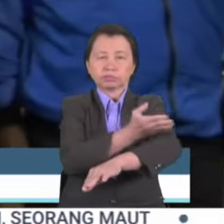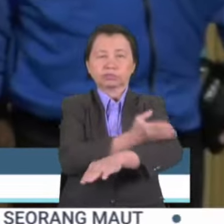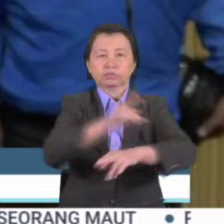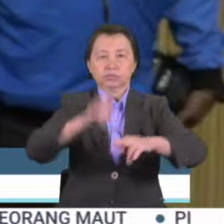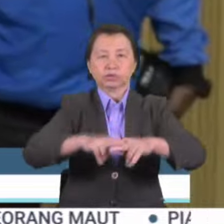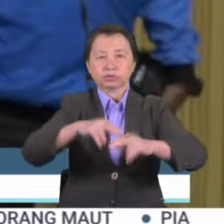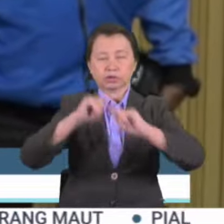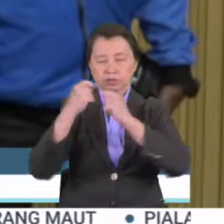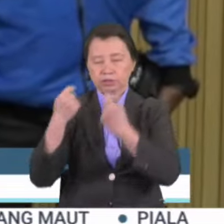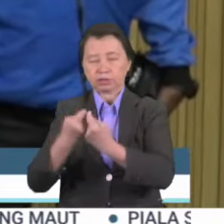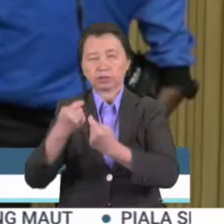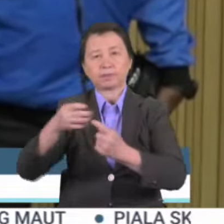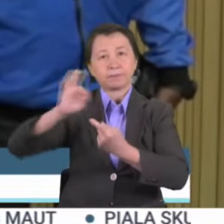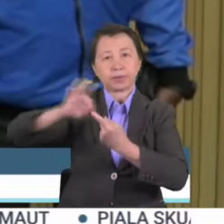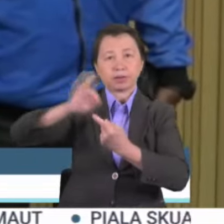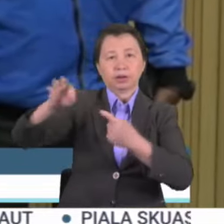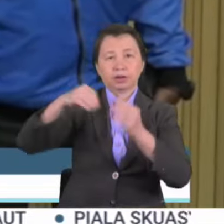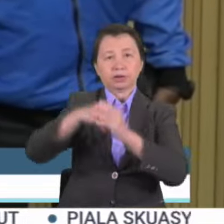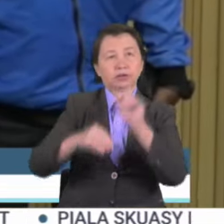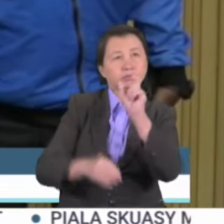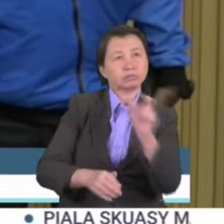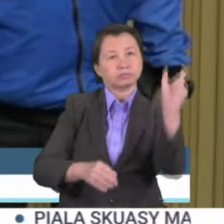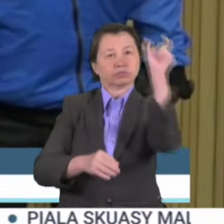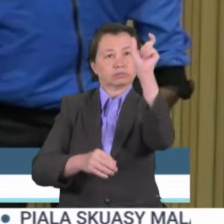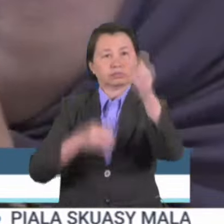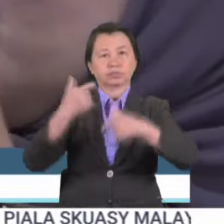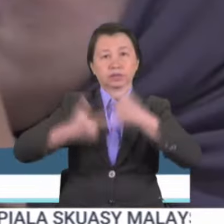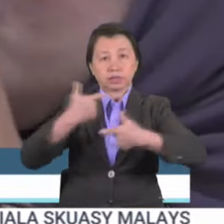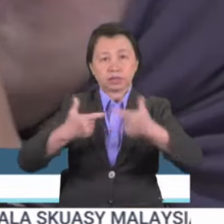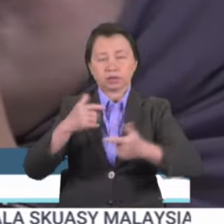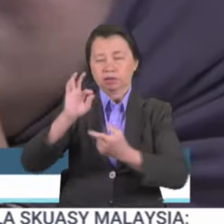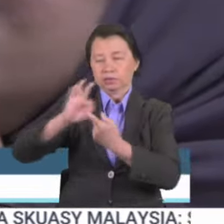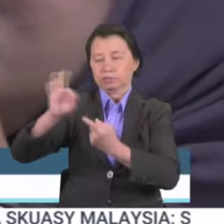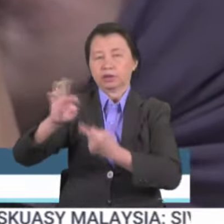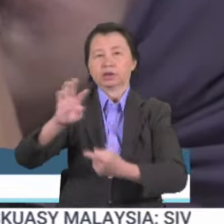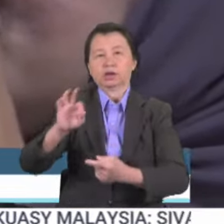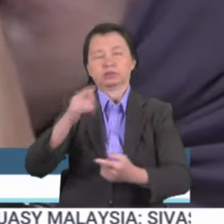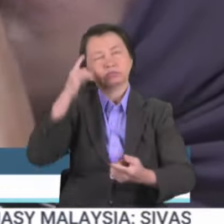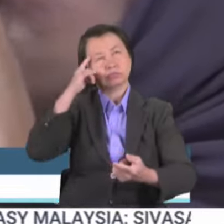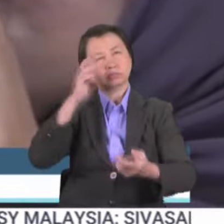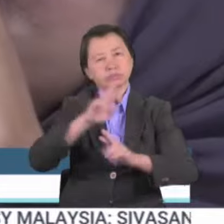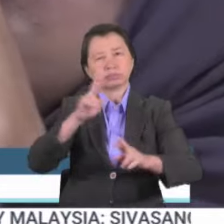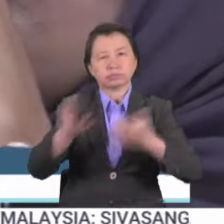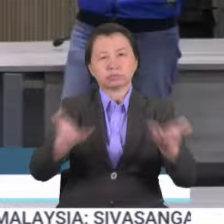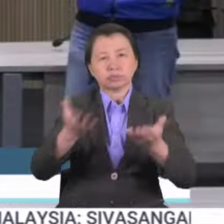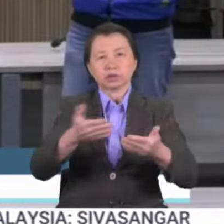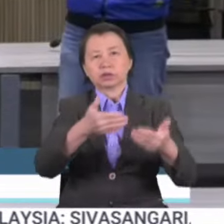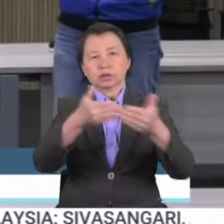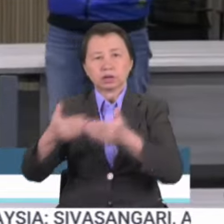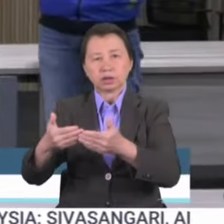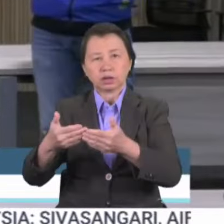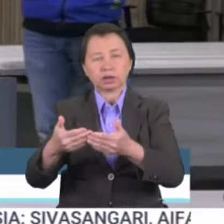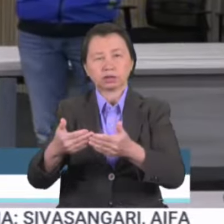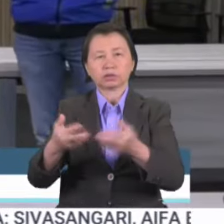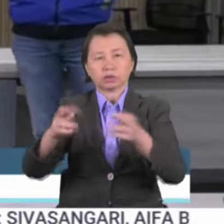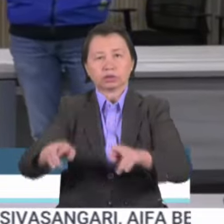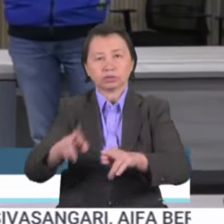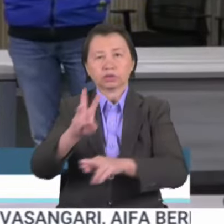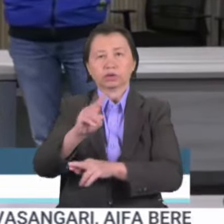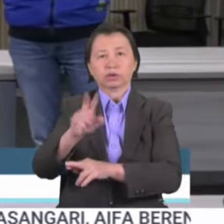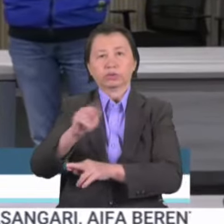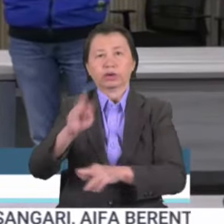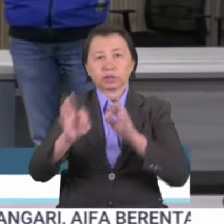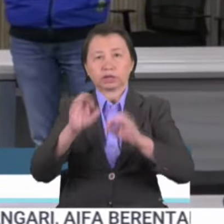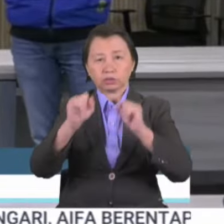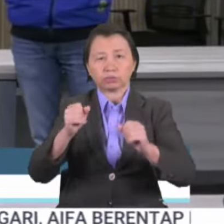serta kedudukan pasukan dalam carta liga. Penang FC sedia mempertimbangkan untuk melanjutkan kontrak Wan Rohaibi sekiranya